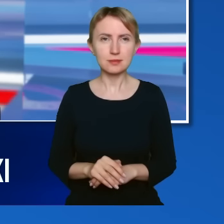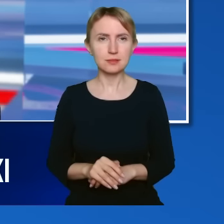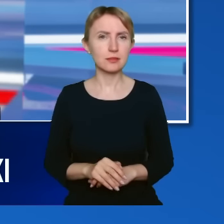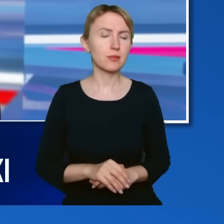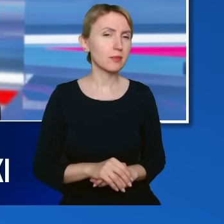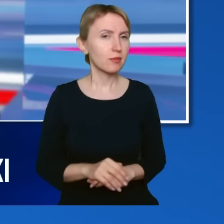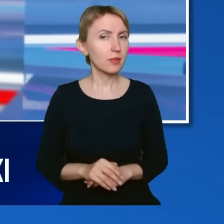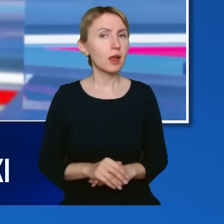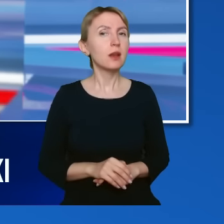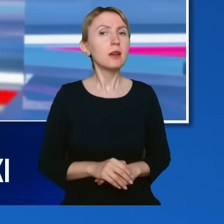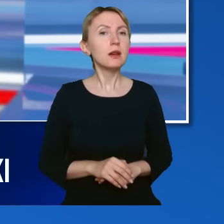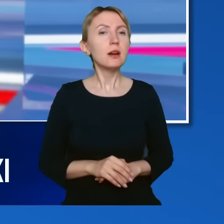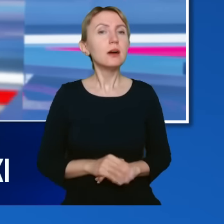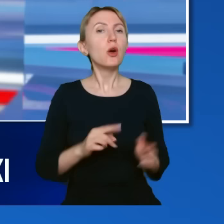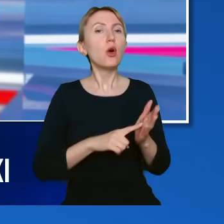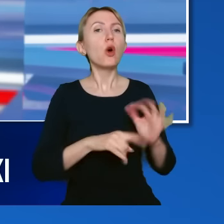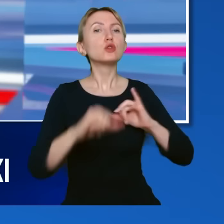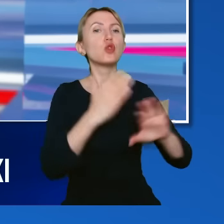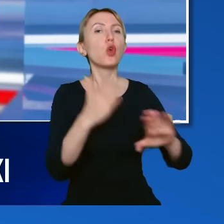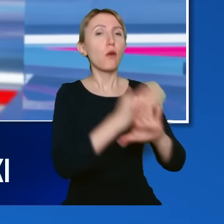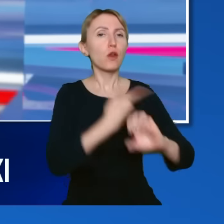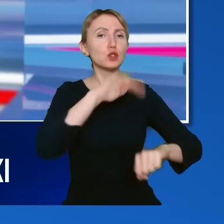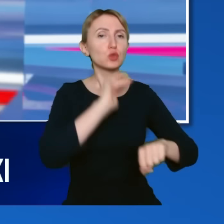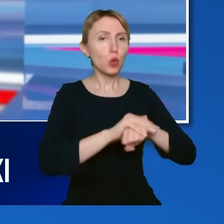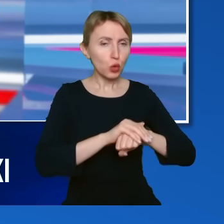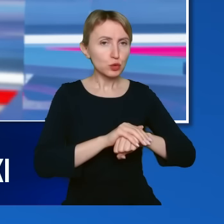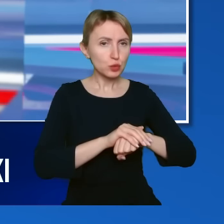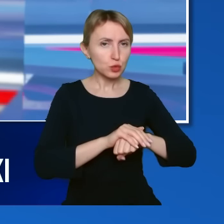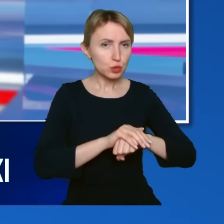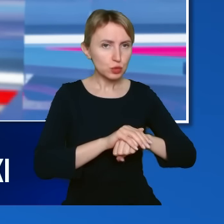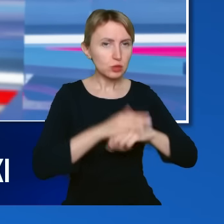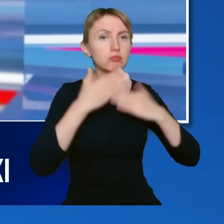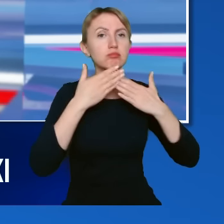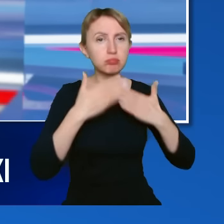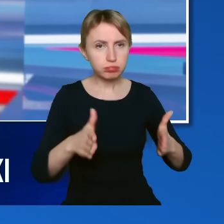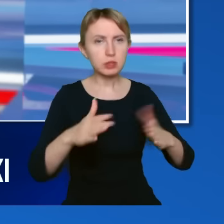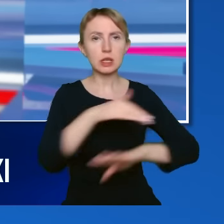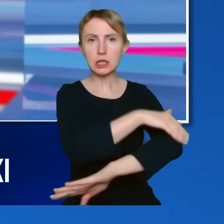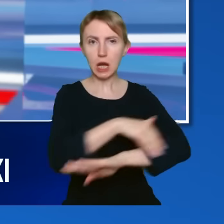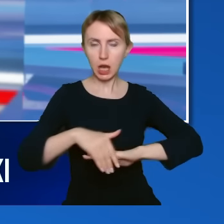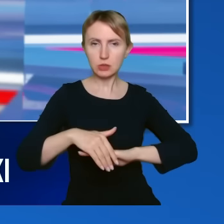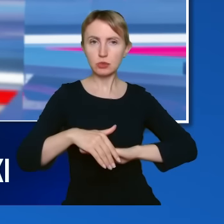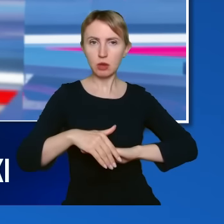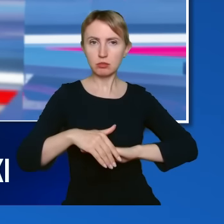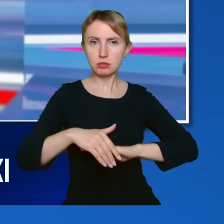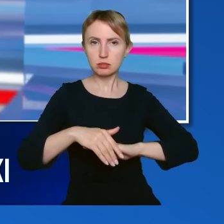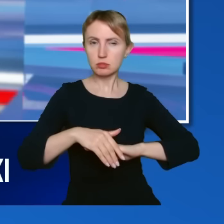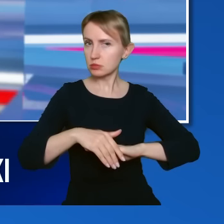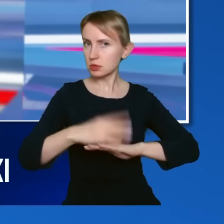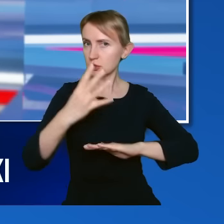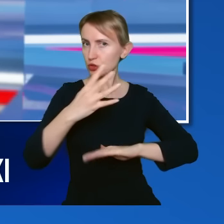Tych słów ówczesny rząd zgodził się na liberalizację handlu, na otworzenie pełnych granic, na wpuszczenie tutaj 4 milionów